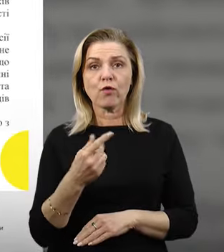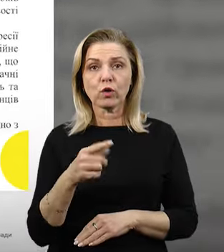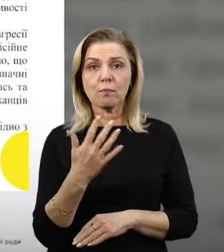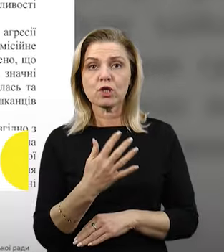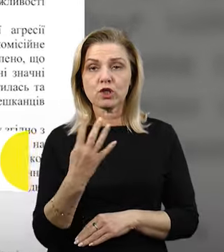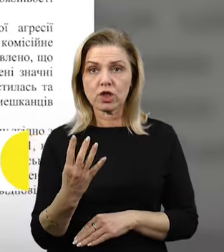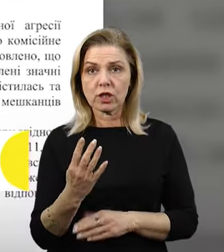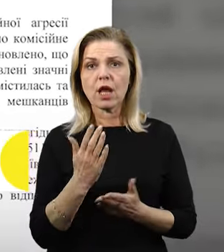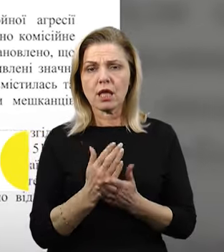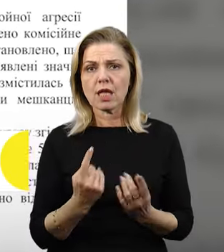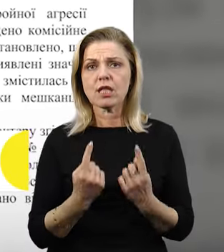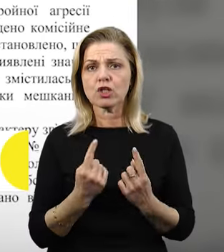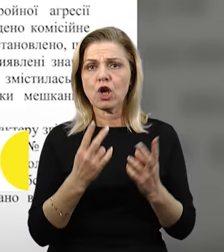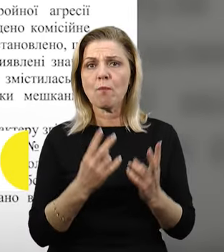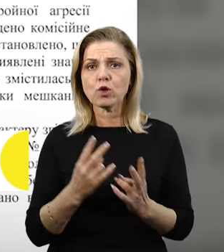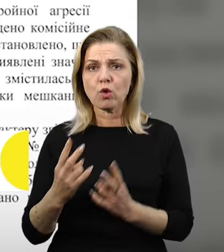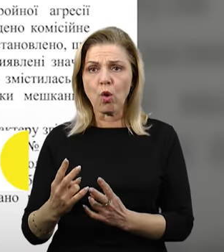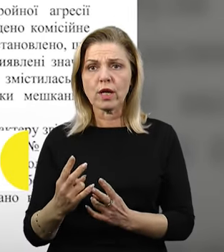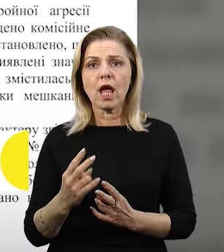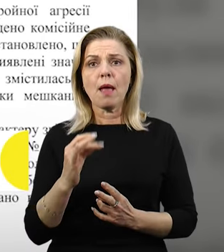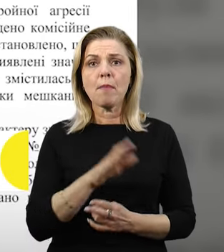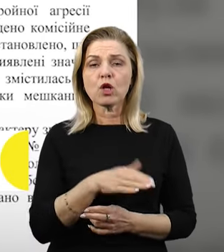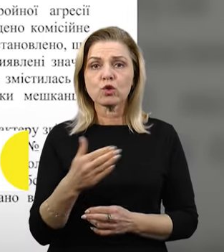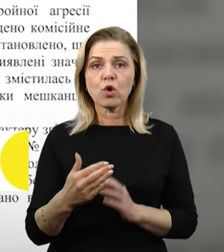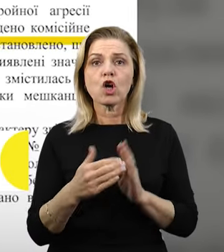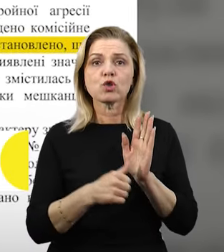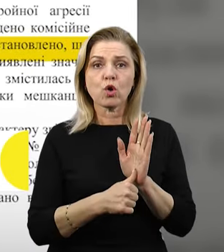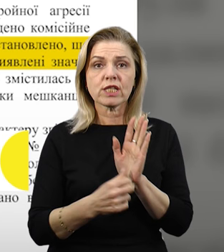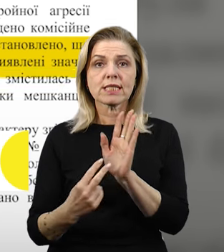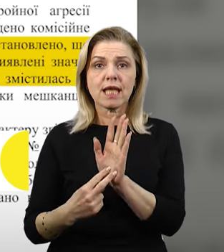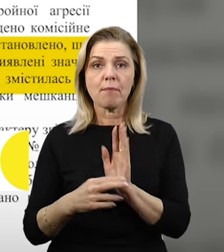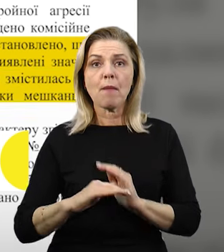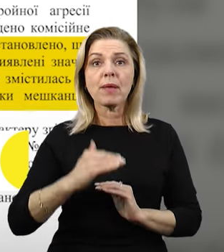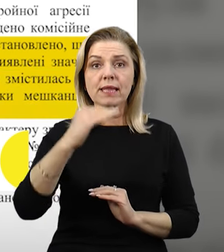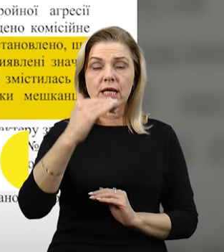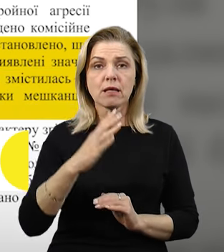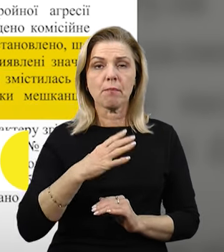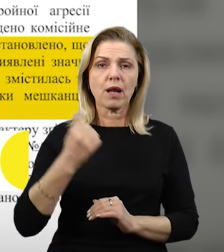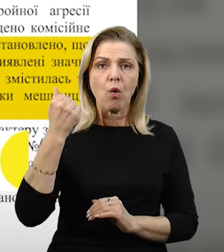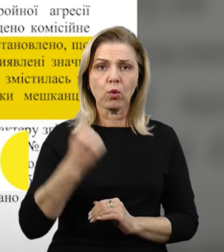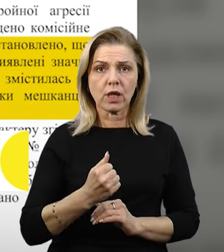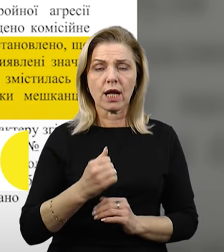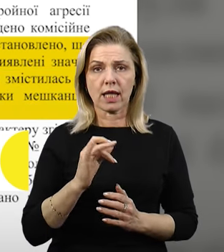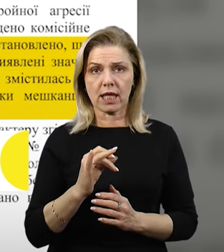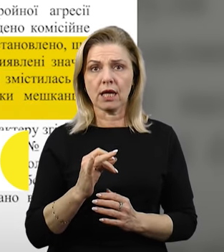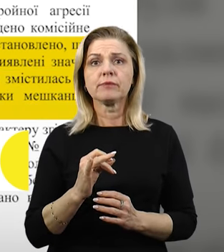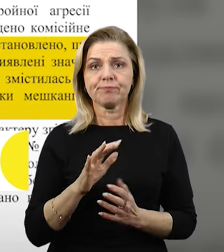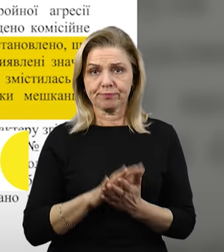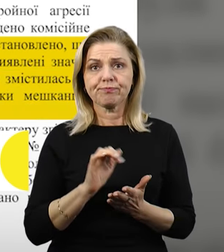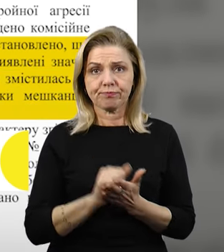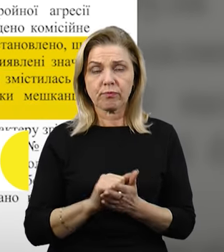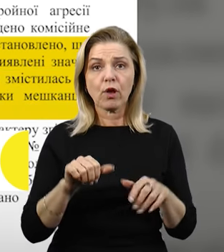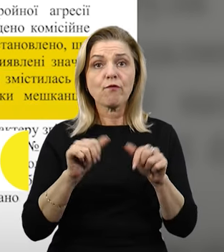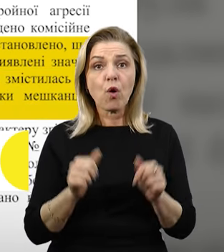виявлені значні пошкодження. Плита на межі 6 та 7 під'їздів внаслідок удару змістилась та деформована. З метою запобігання